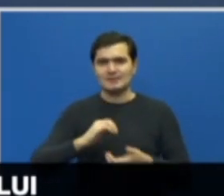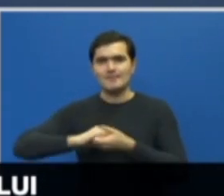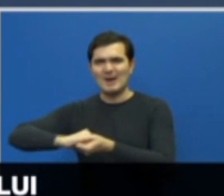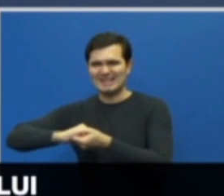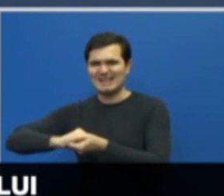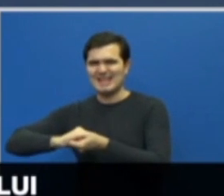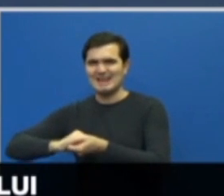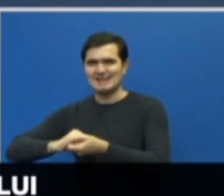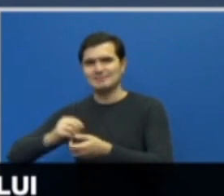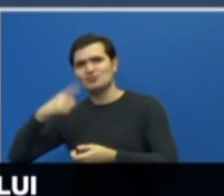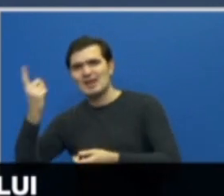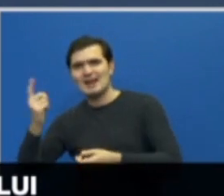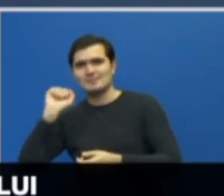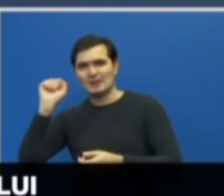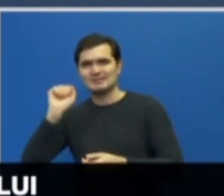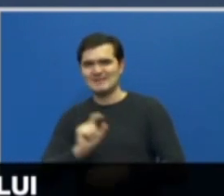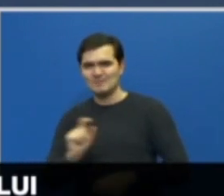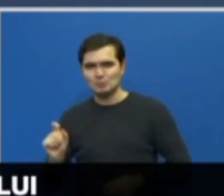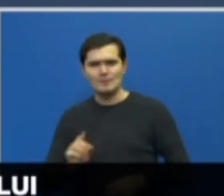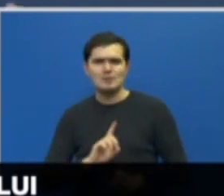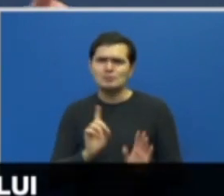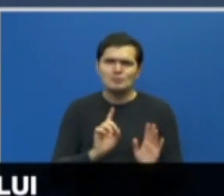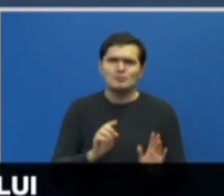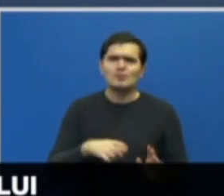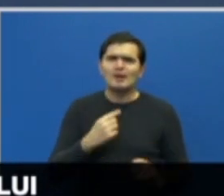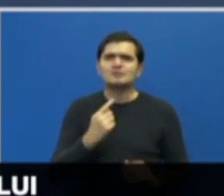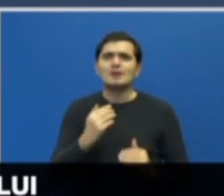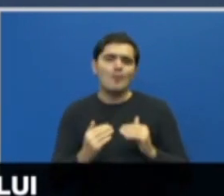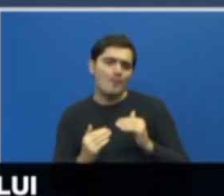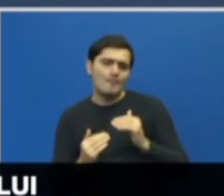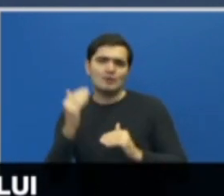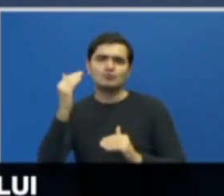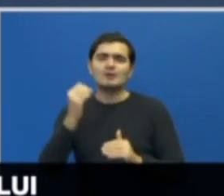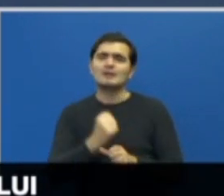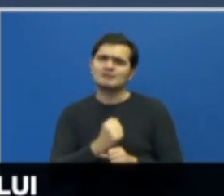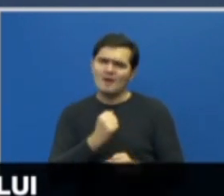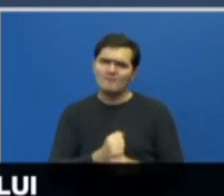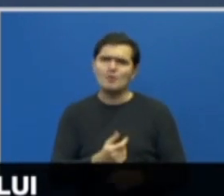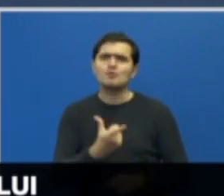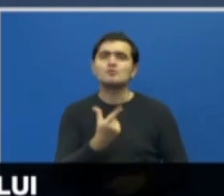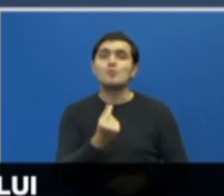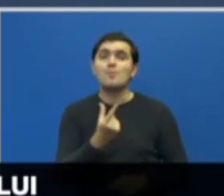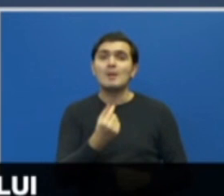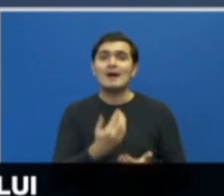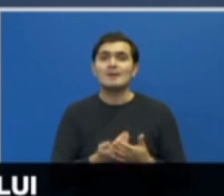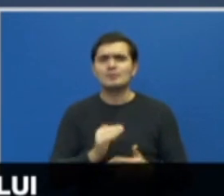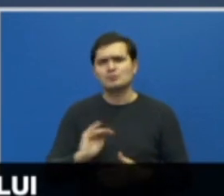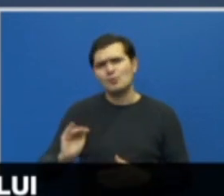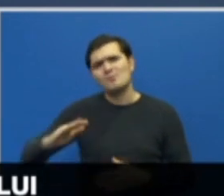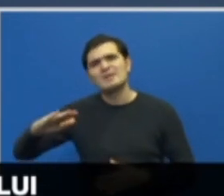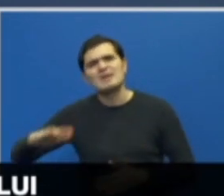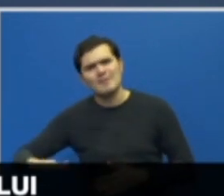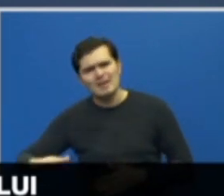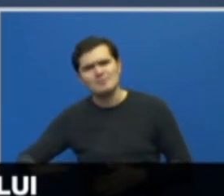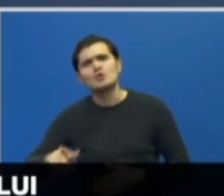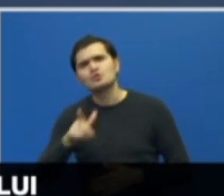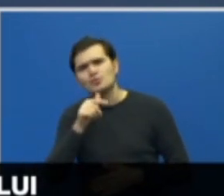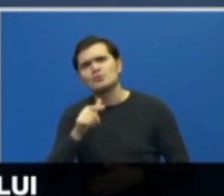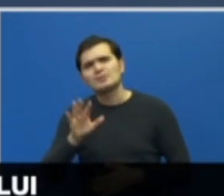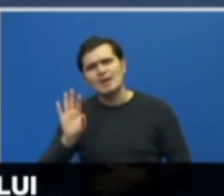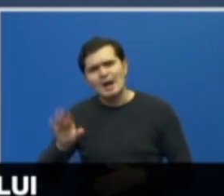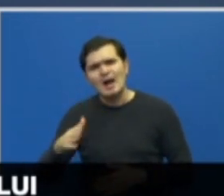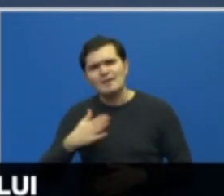nu de cum. Este o majorare, se realizează dublarea pentru copiii mici, acolo unde noi avem în